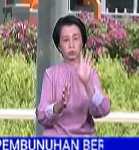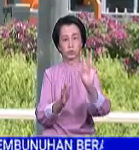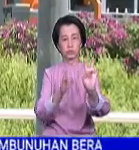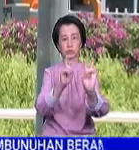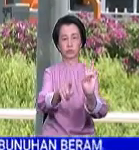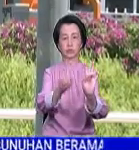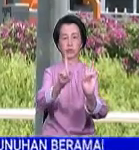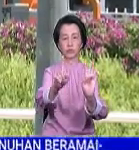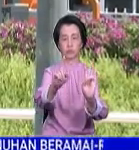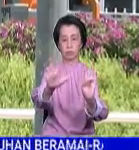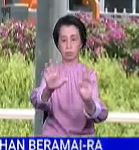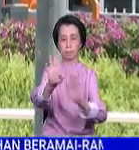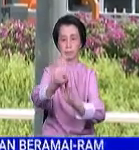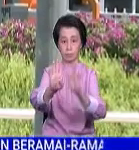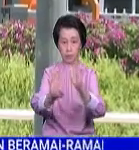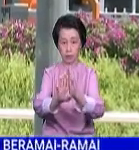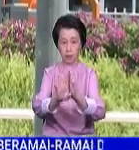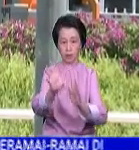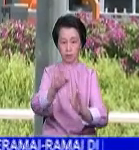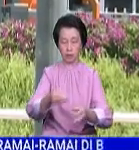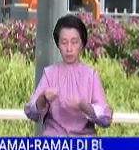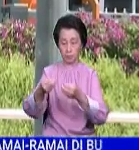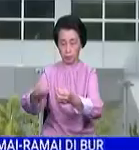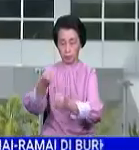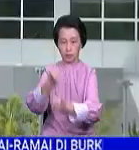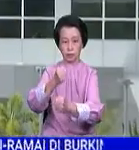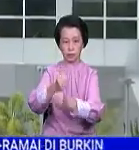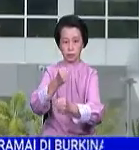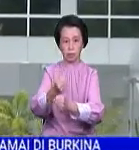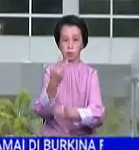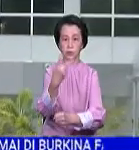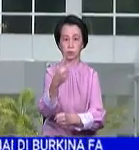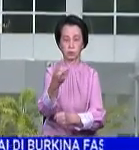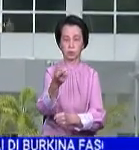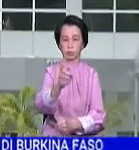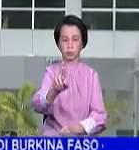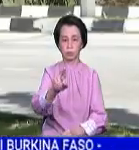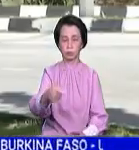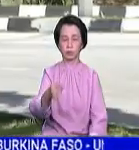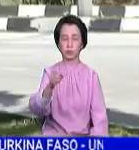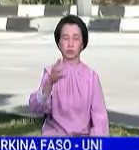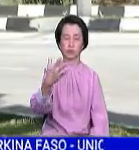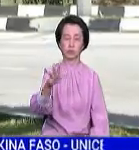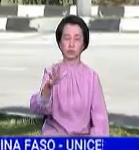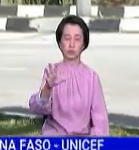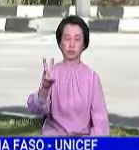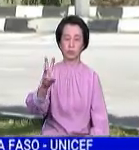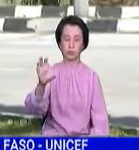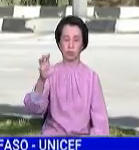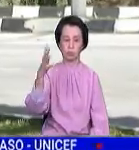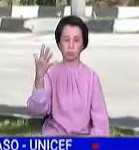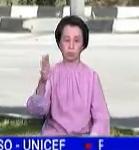7.15 bilion ringgit dan menawarkan pekerjaan kepada 12,615 orang.